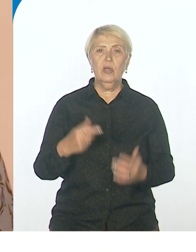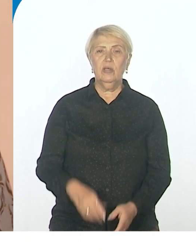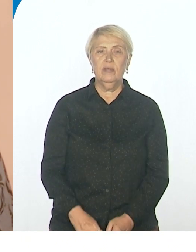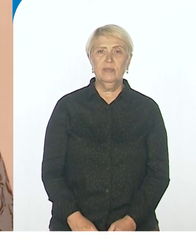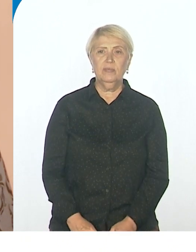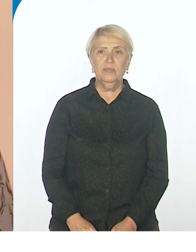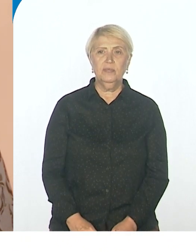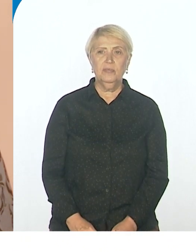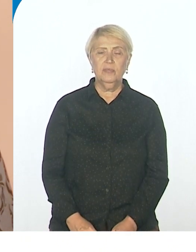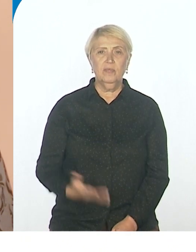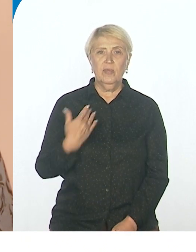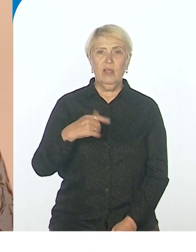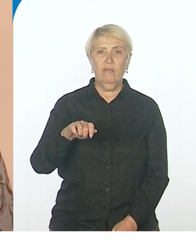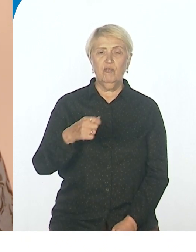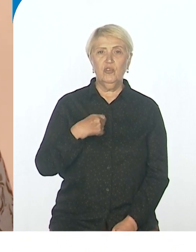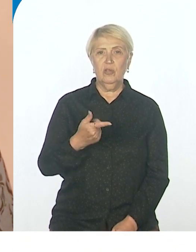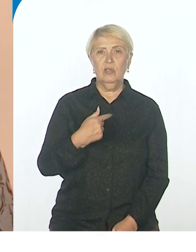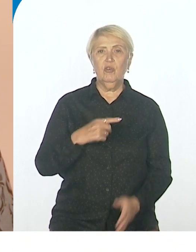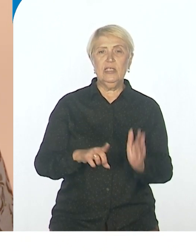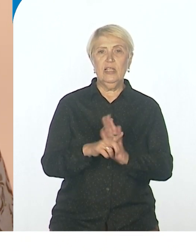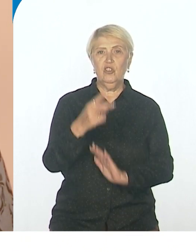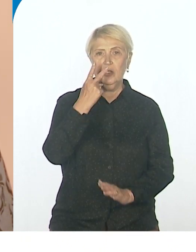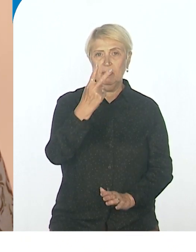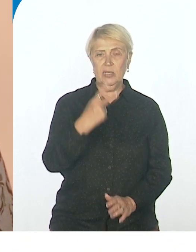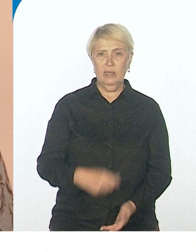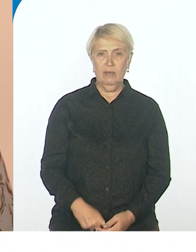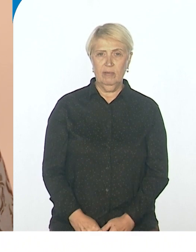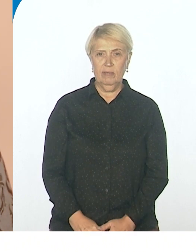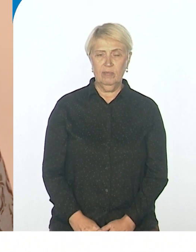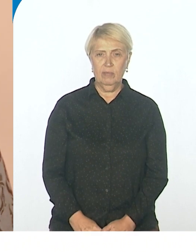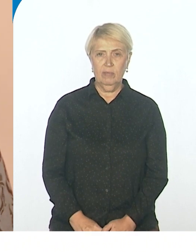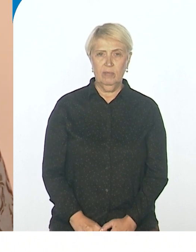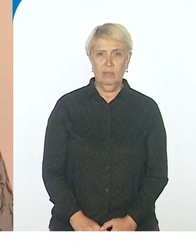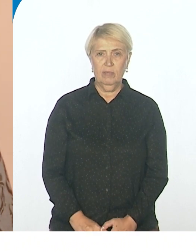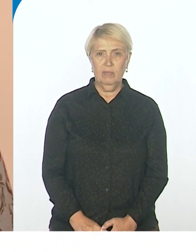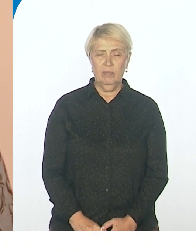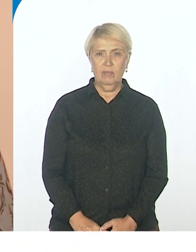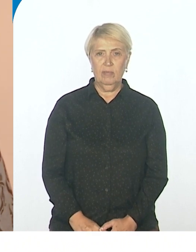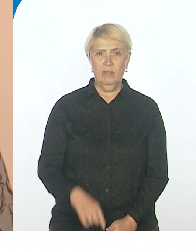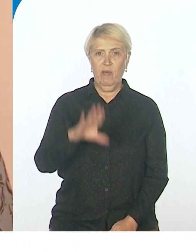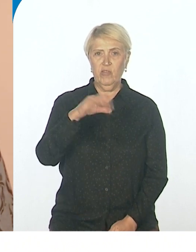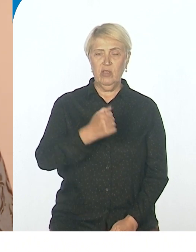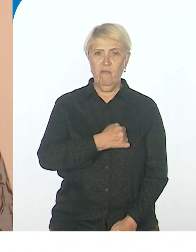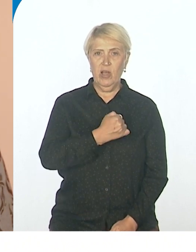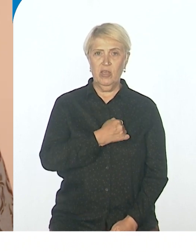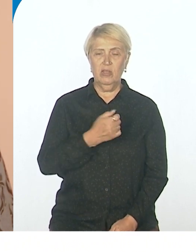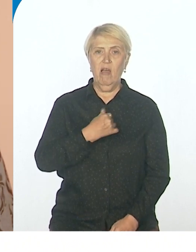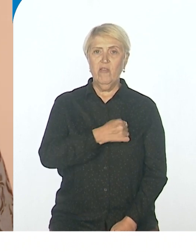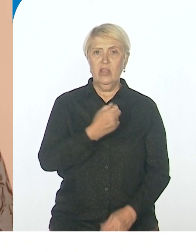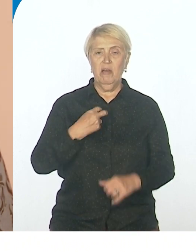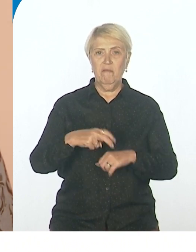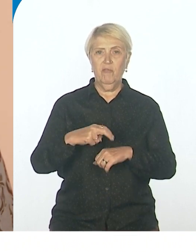чем? Включил канал, начал смотреть. Это я смотрю, наш бывший военный, военврач.